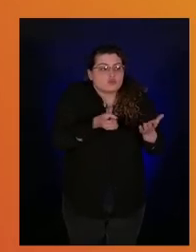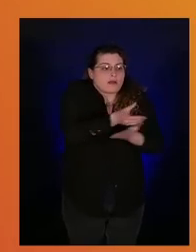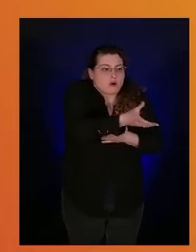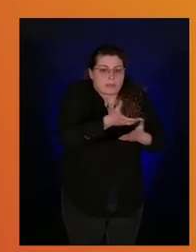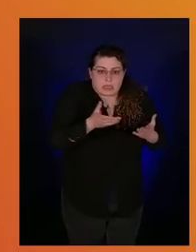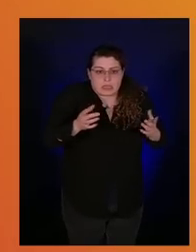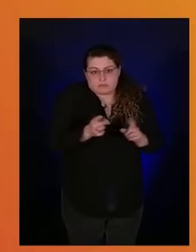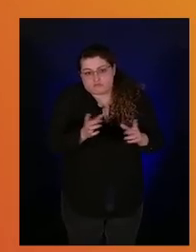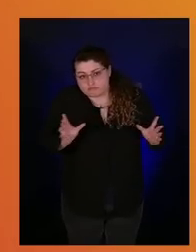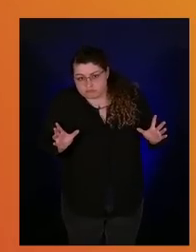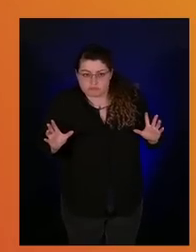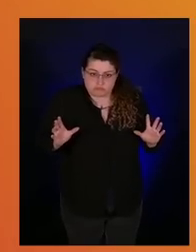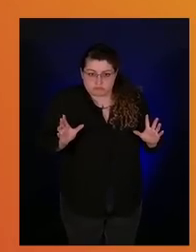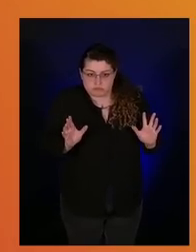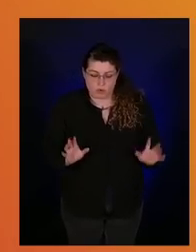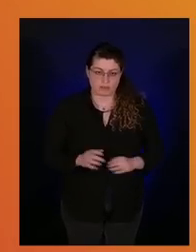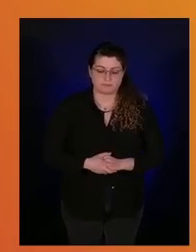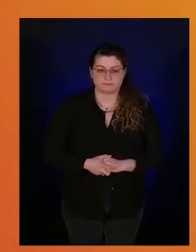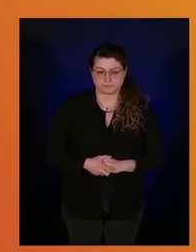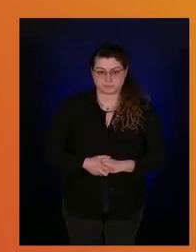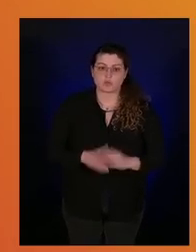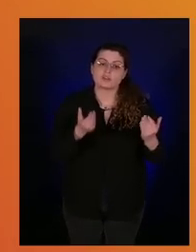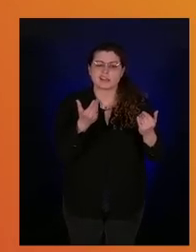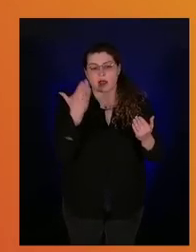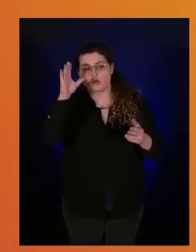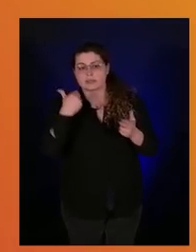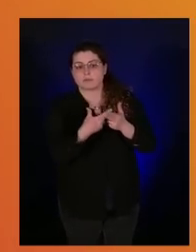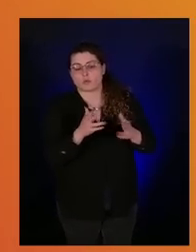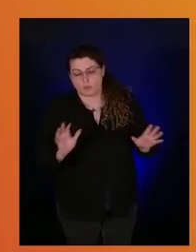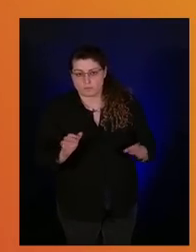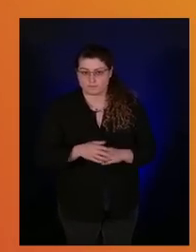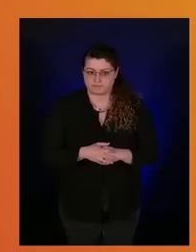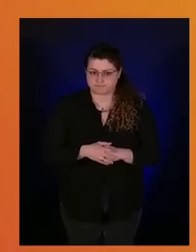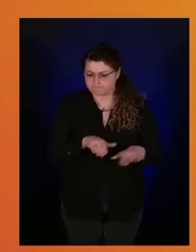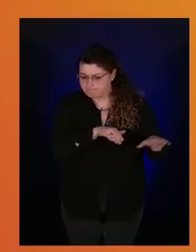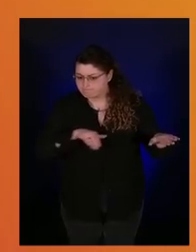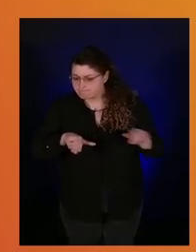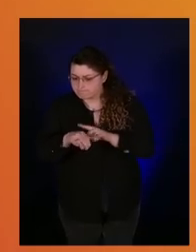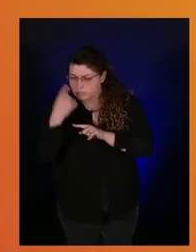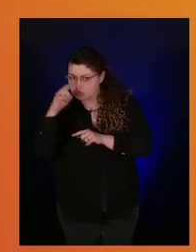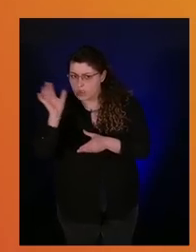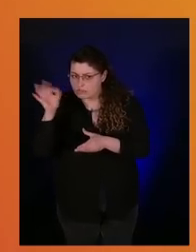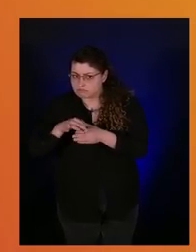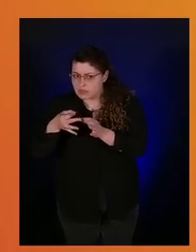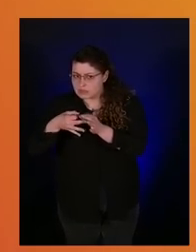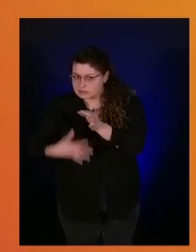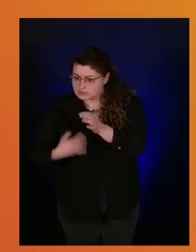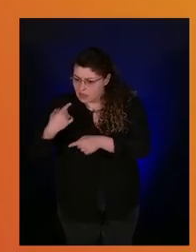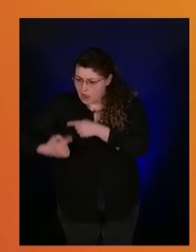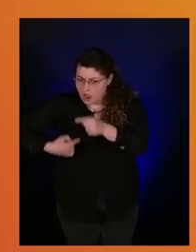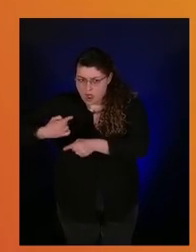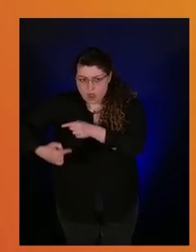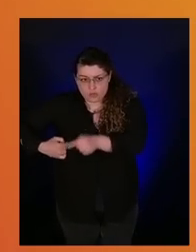réponse, en attendant. Je pense que les résultats sont encore en cours de